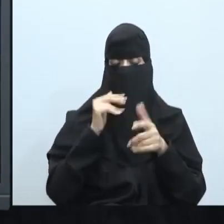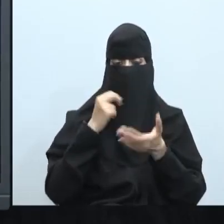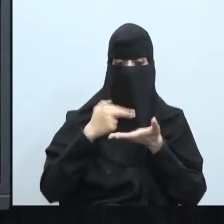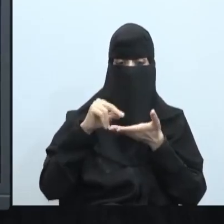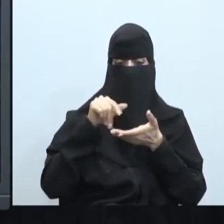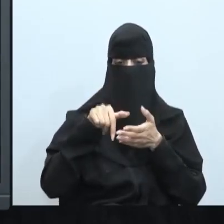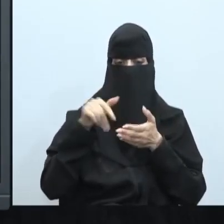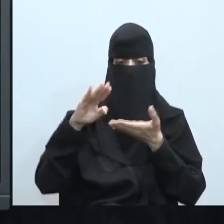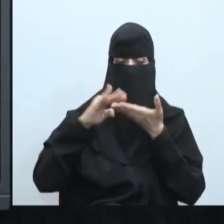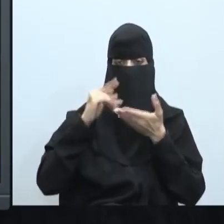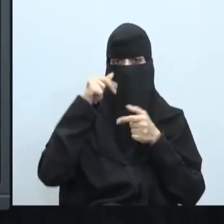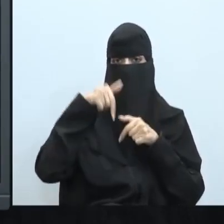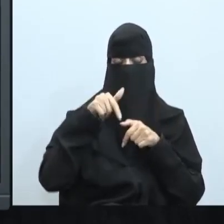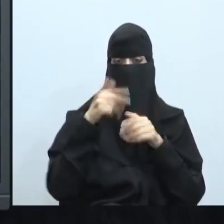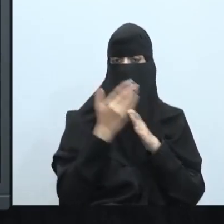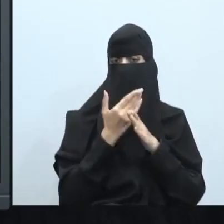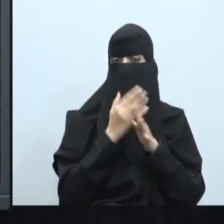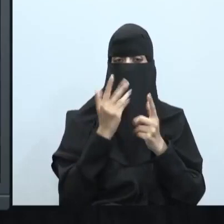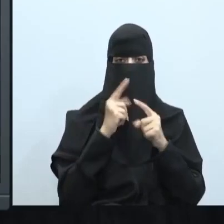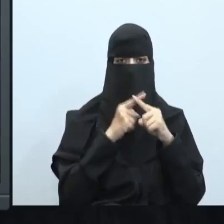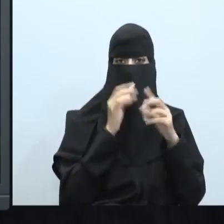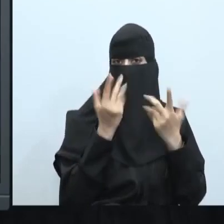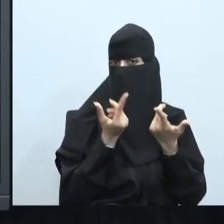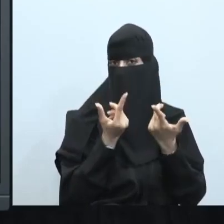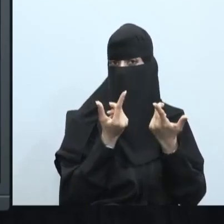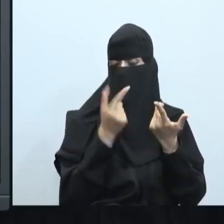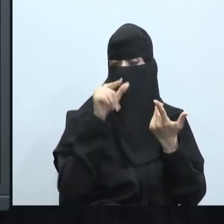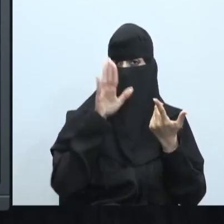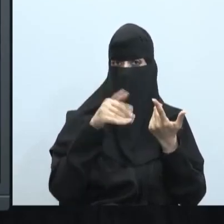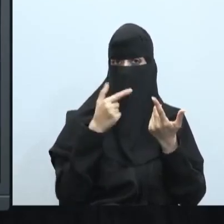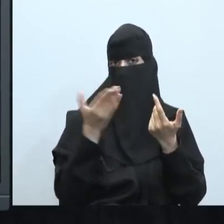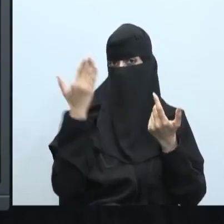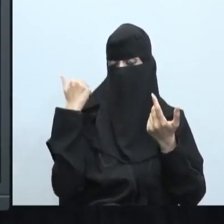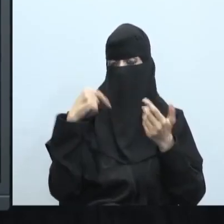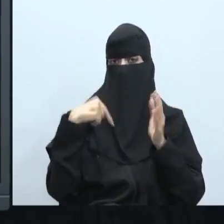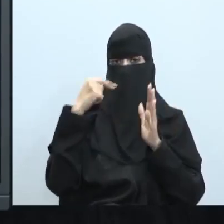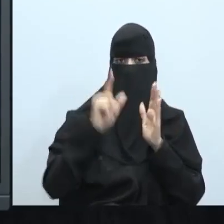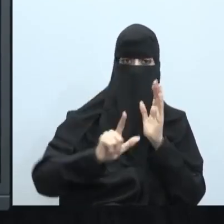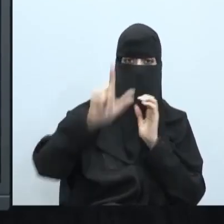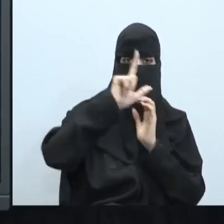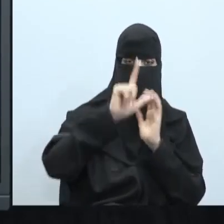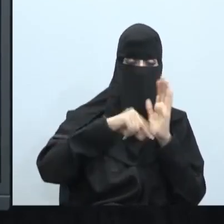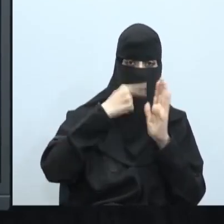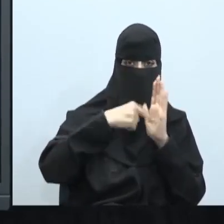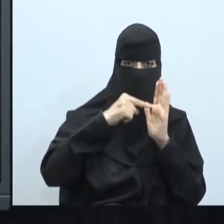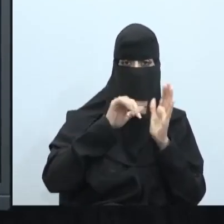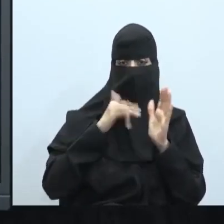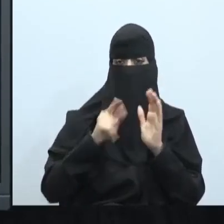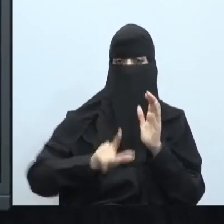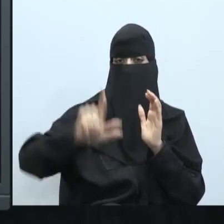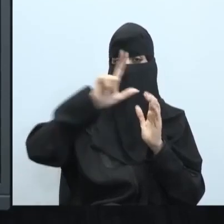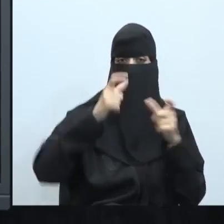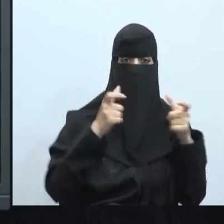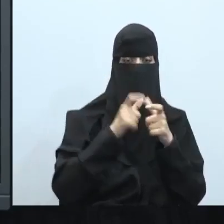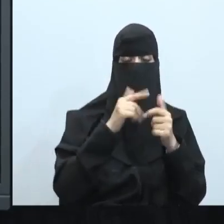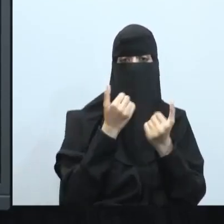الرسائل المساعده في تشخيص سبب الخطا بمعنى ان سابقا كانت لغه البرمجه في البدايه حتى لغات التجميع كان